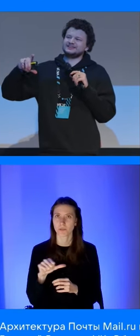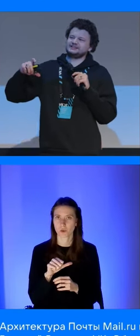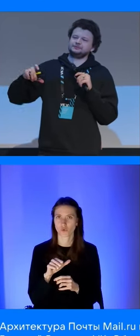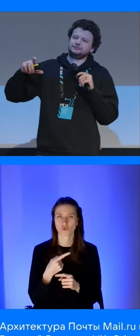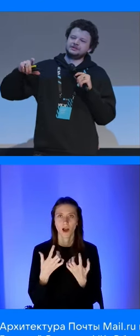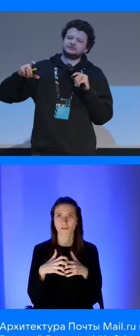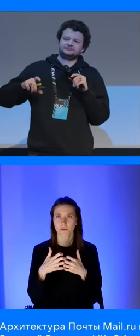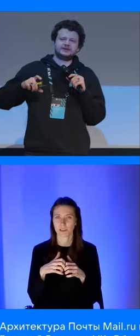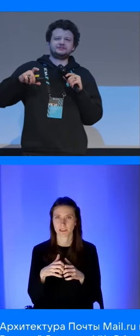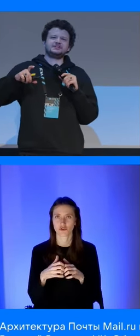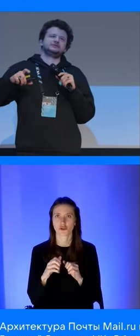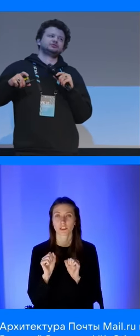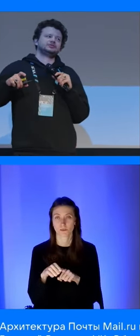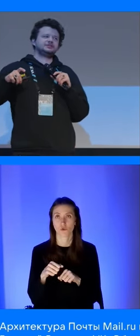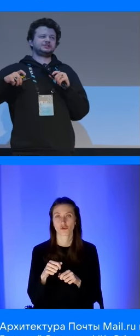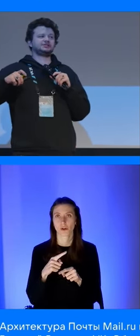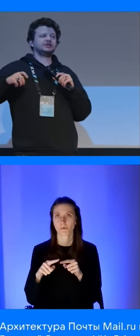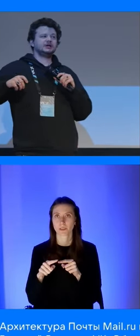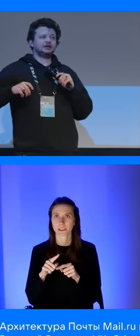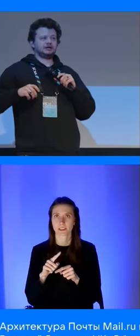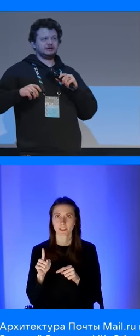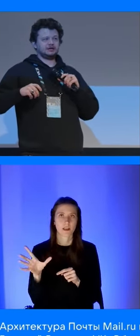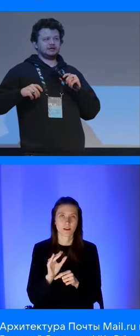скоуп тестов чуть меньшего размера, не все 90 тысяч.